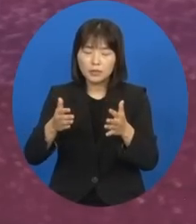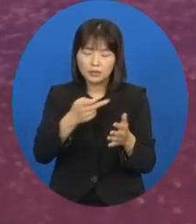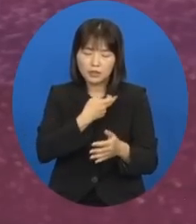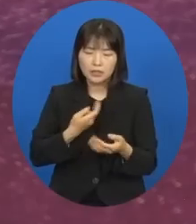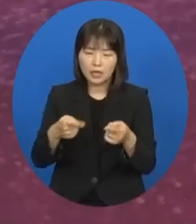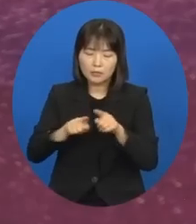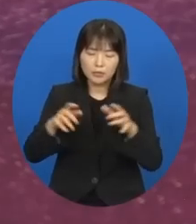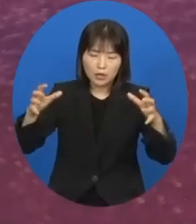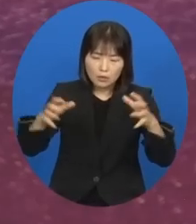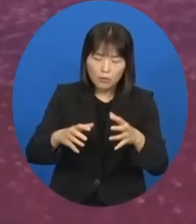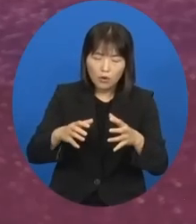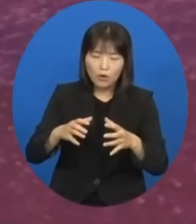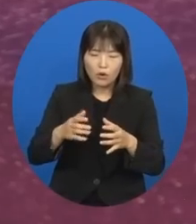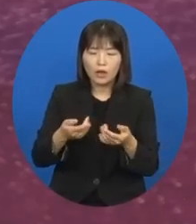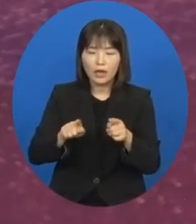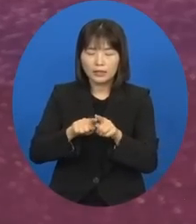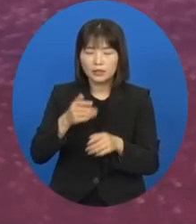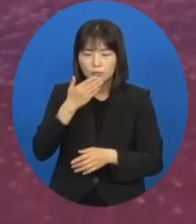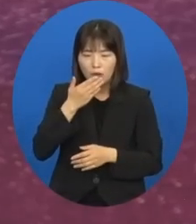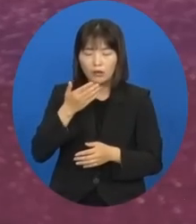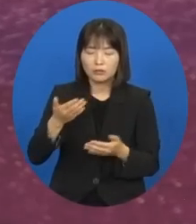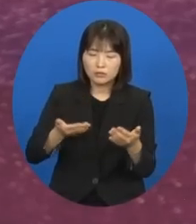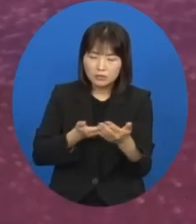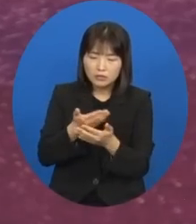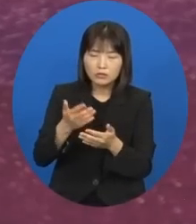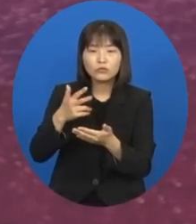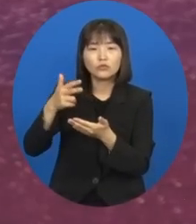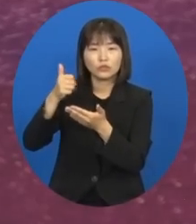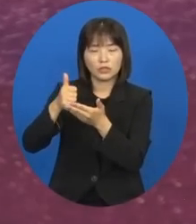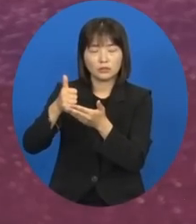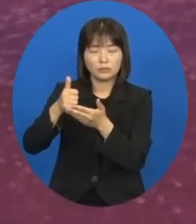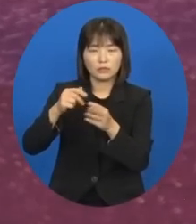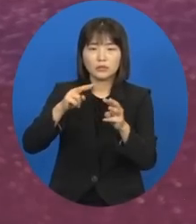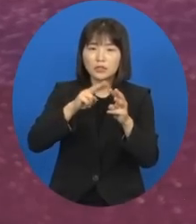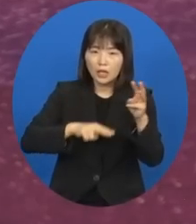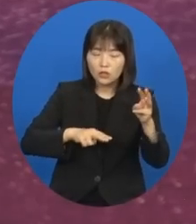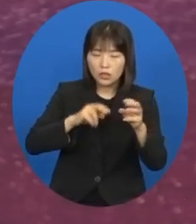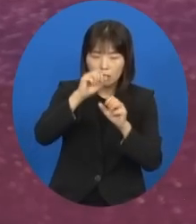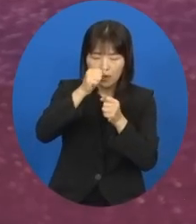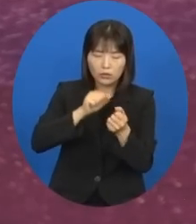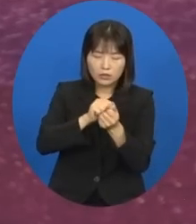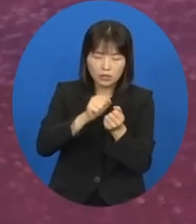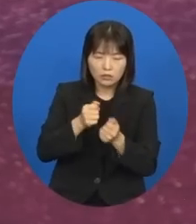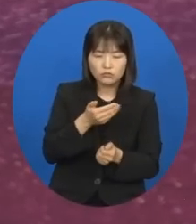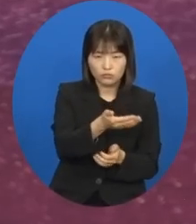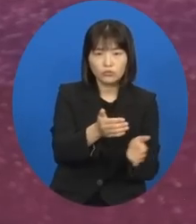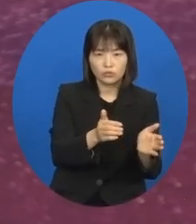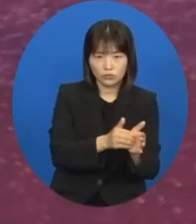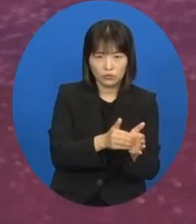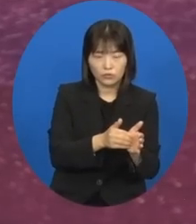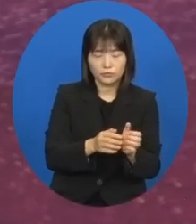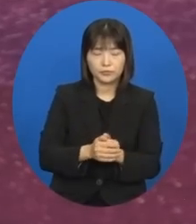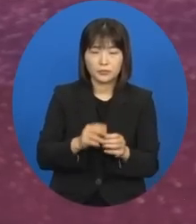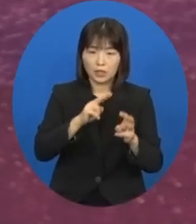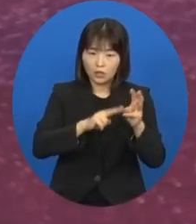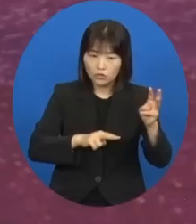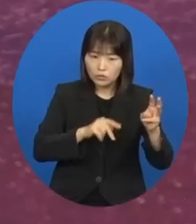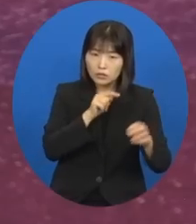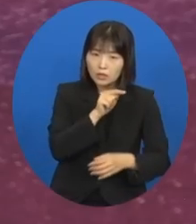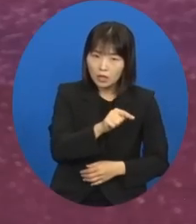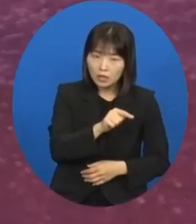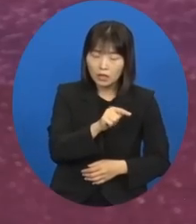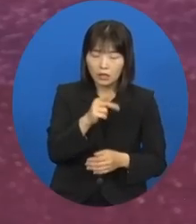식탁을 나누신 주님은 가롯 유다의 발도 다크셨습니다 여러분 가룟 유다도 주님께 사랑을